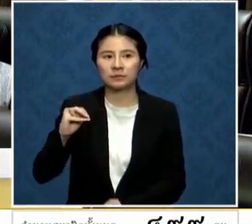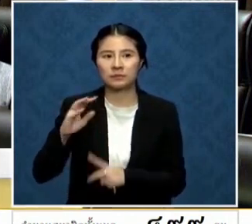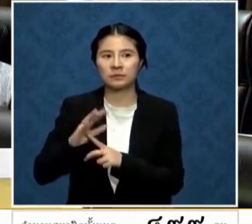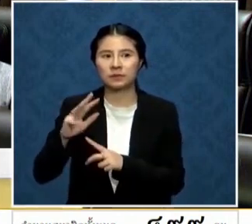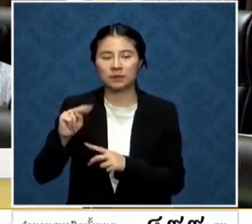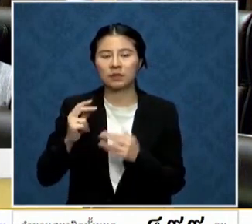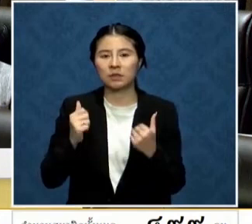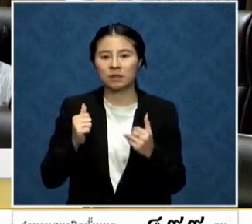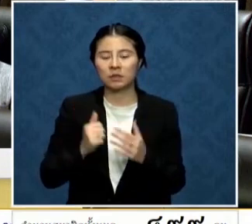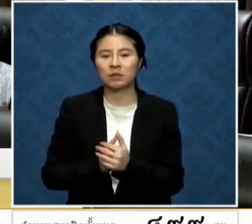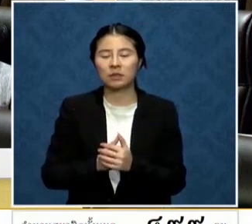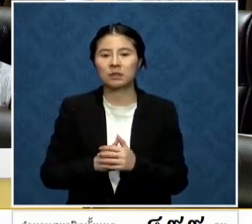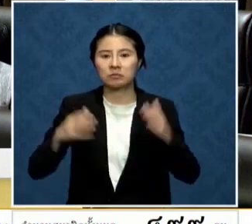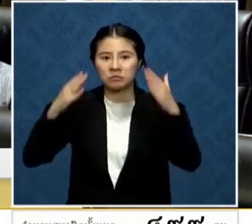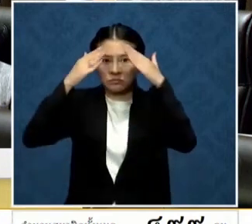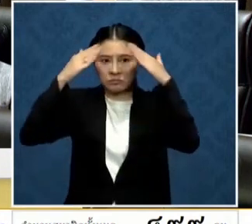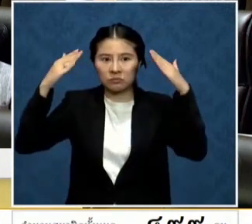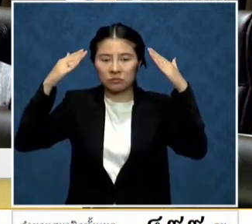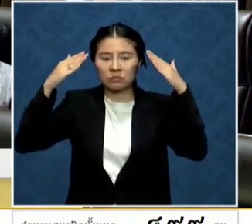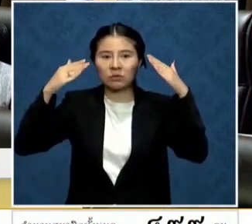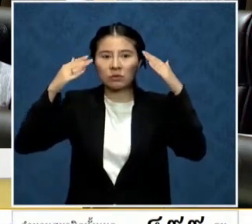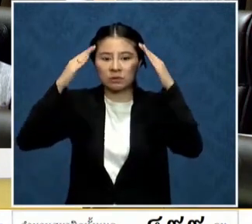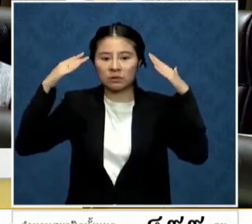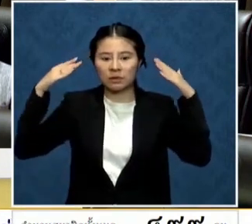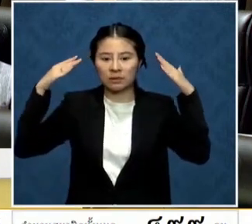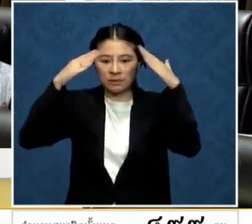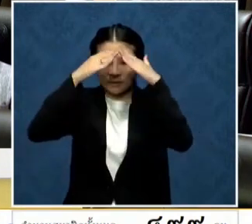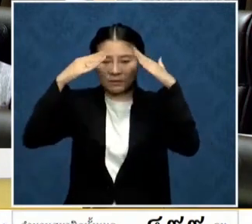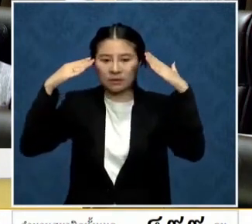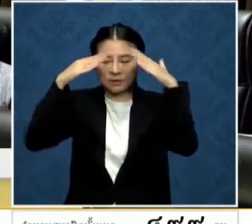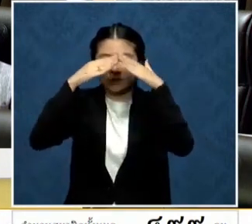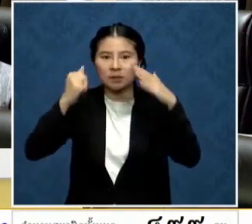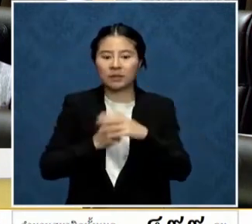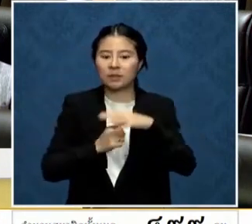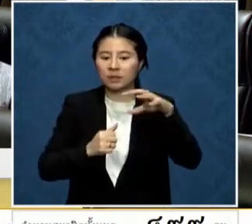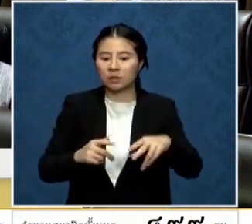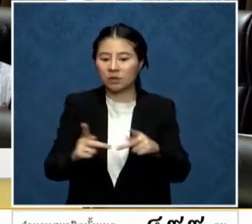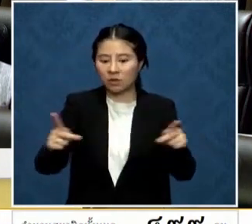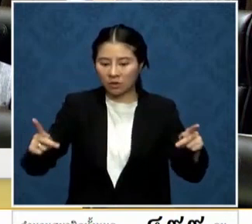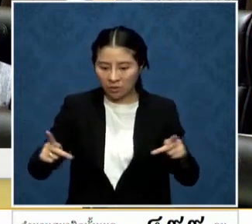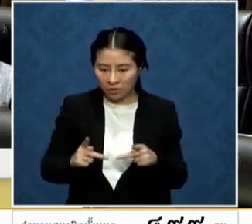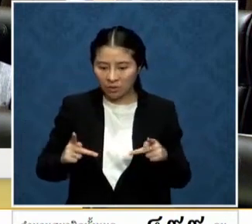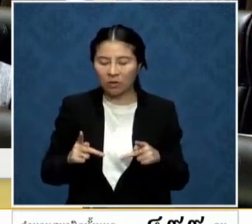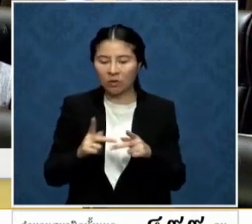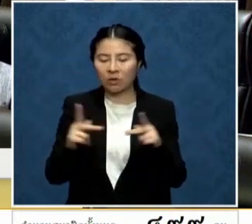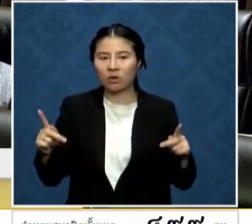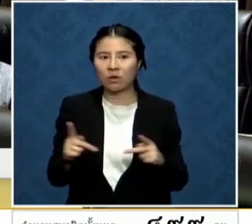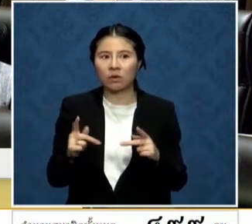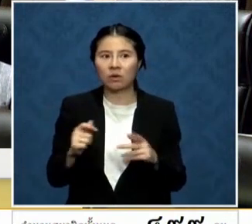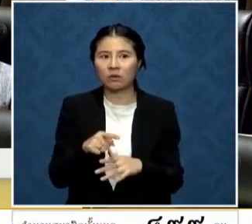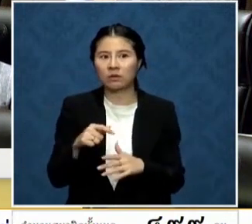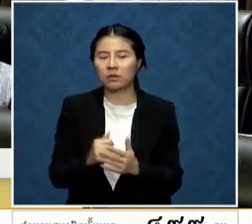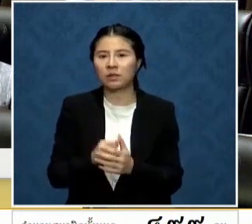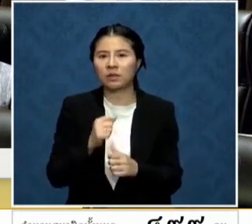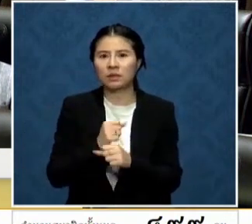บาหลีอินโดนีเซียเขามีการทำ Monkey Forestครับ Monkey Forestคือเขาจะมีการโซนิพื้นที่ที่นึงที่มีการอ่ากีดกันพื้นที่